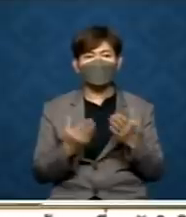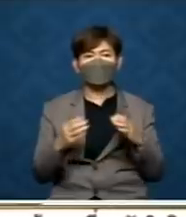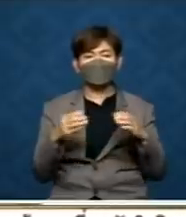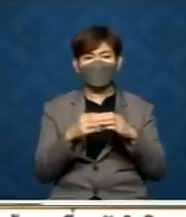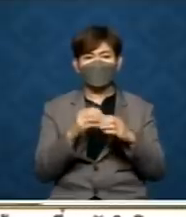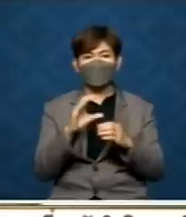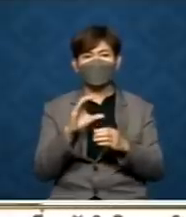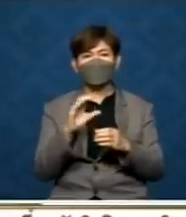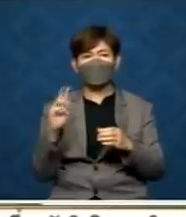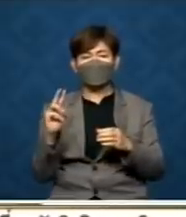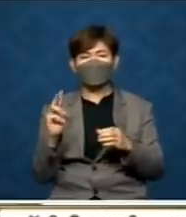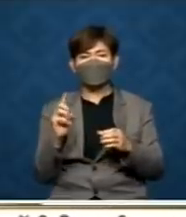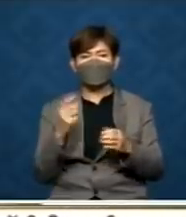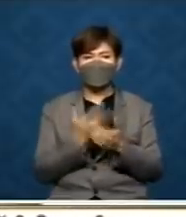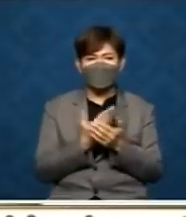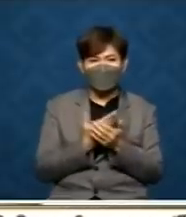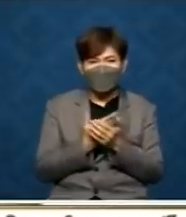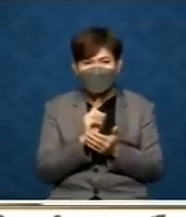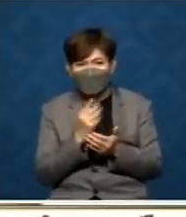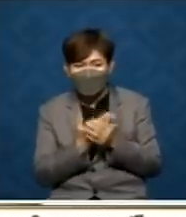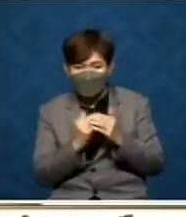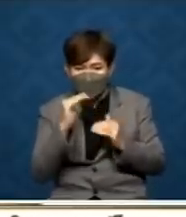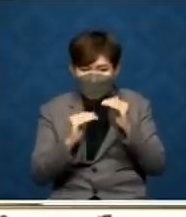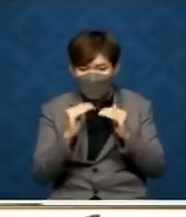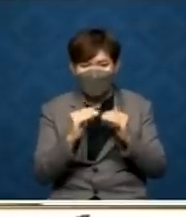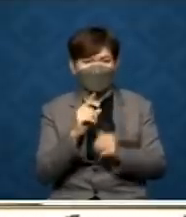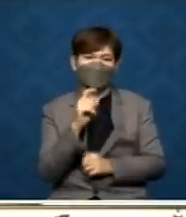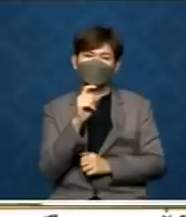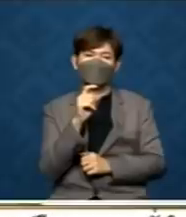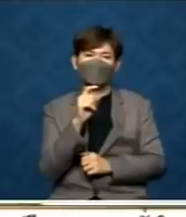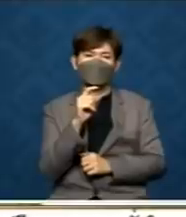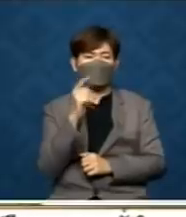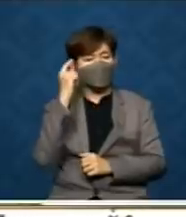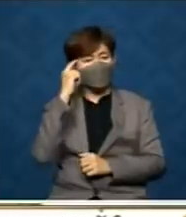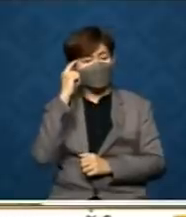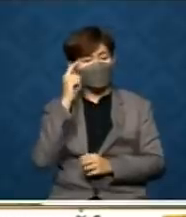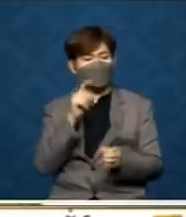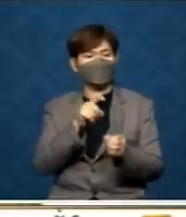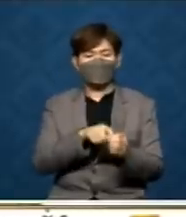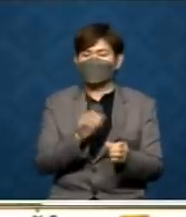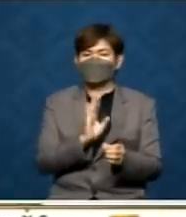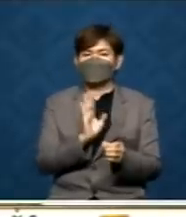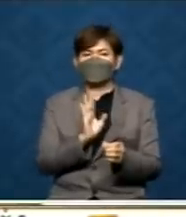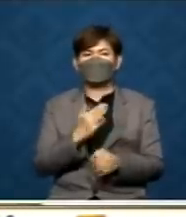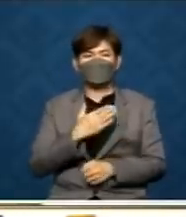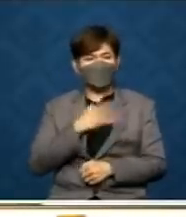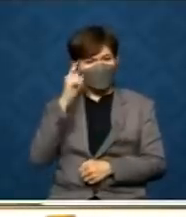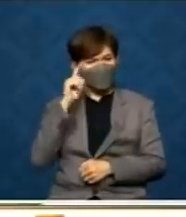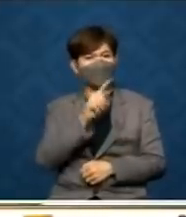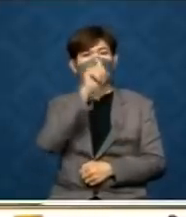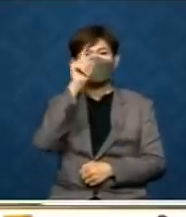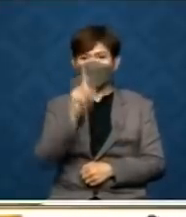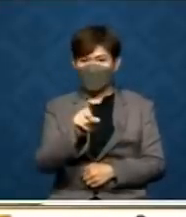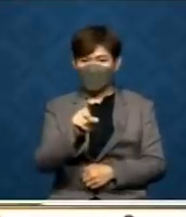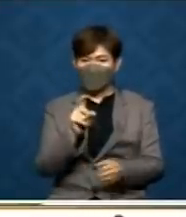คุณจะไปเช็คราคาไปเช็คส่วนต่างฉันไม่ได้จึงไม่เข้าข้อแบบผมตั้งข้อสังเกตแบบนี้